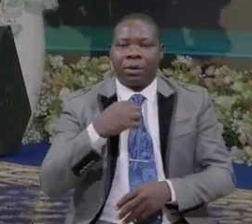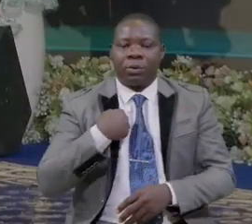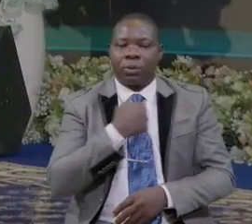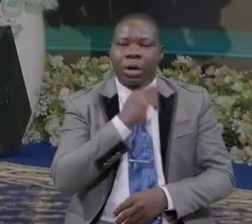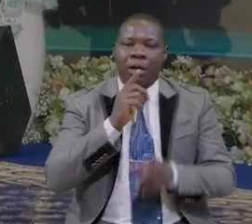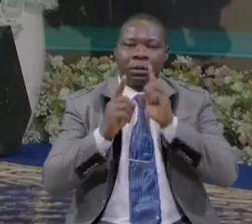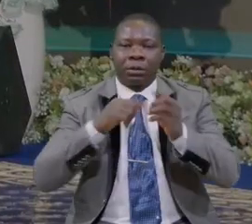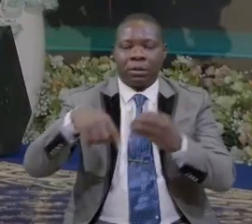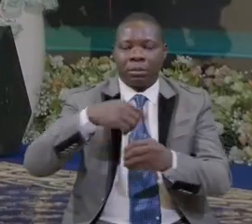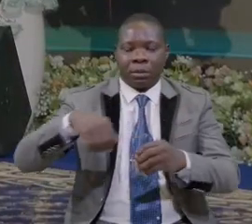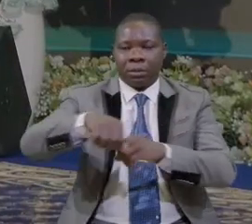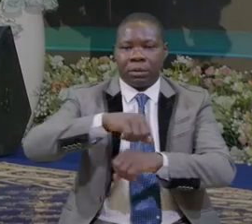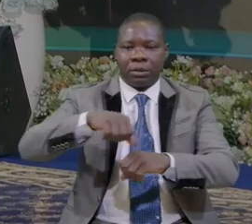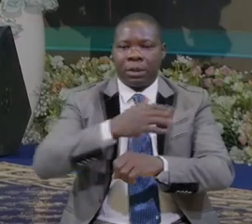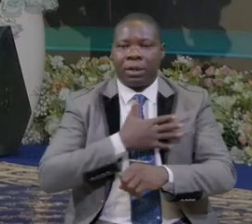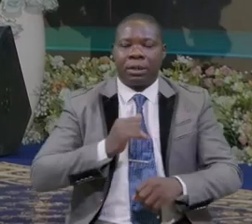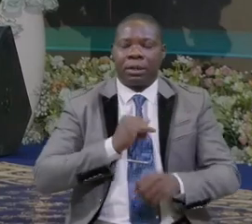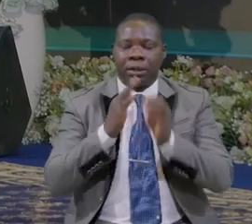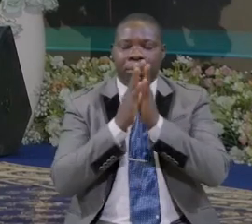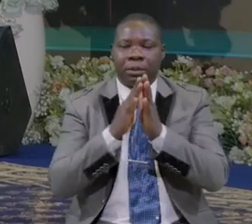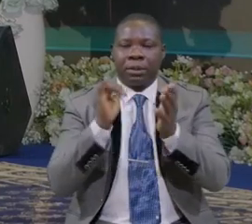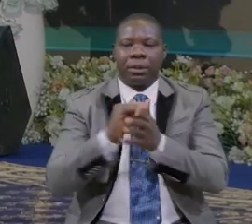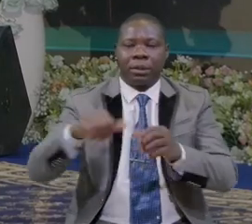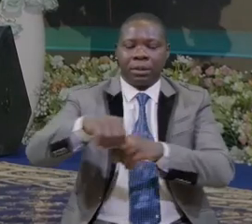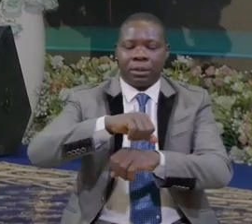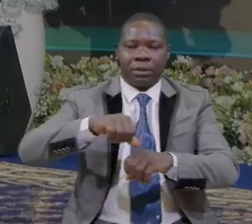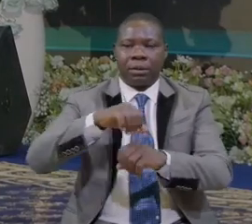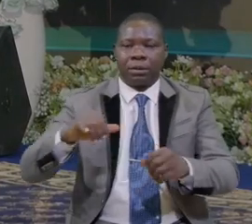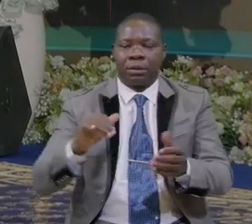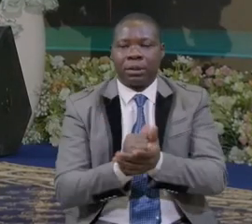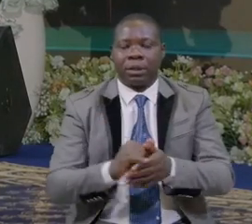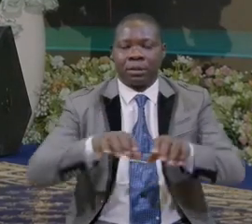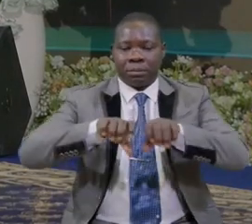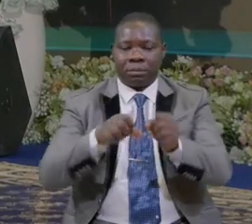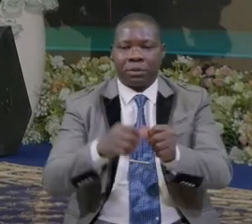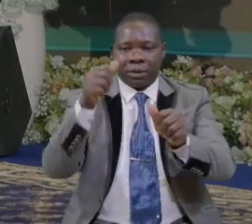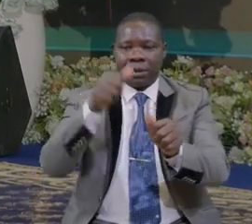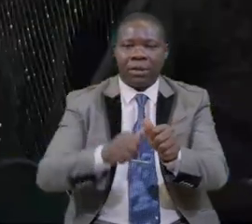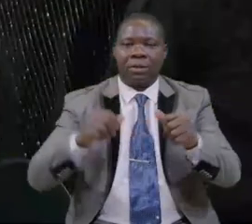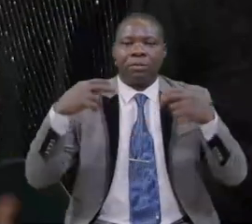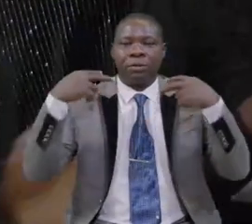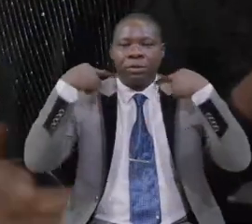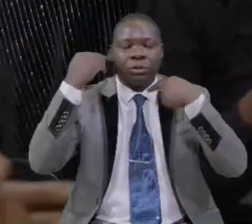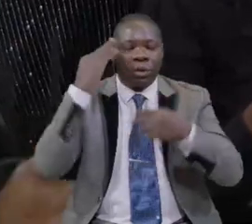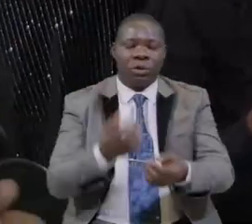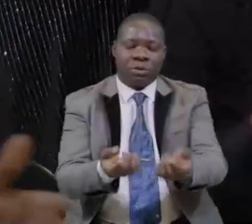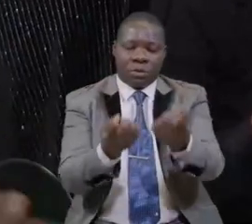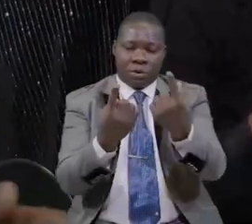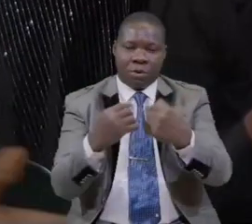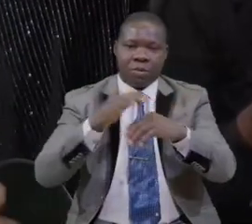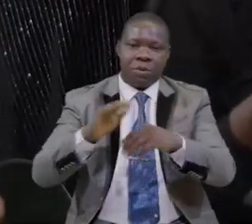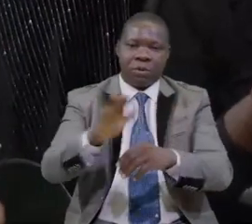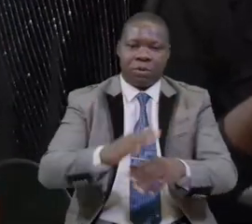je prie que cette onction qui brise chaque jour vienne sur ta vie.